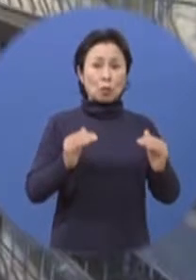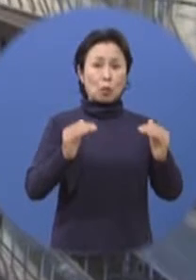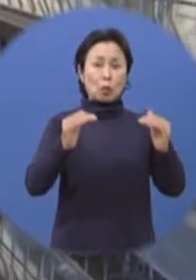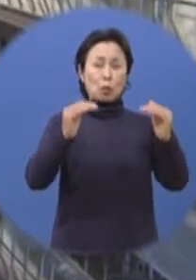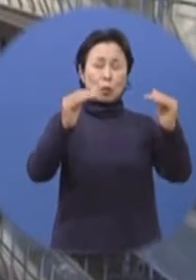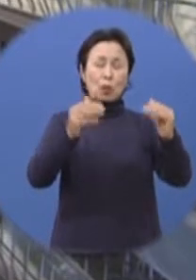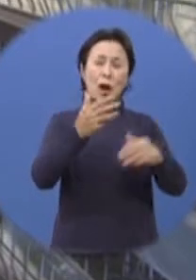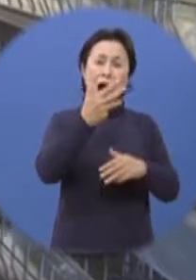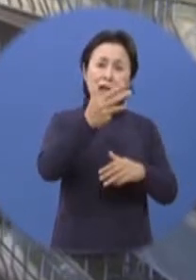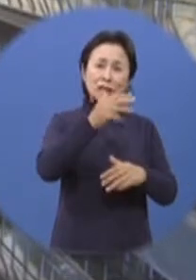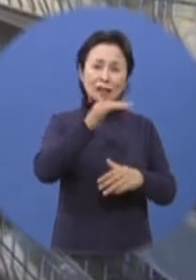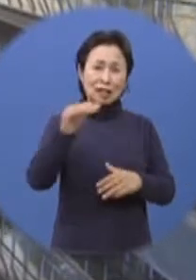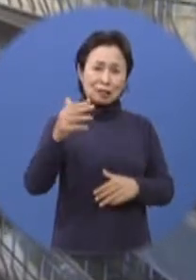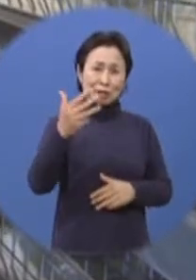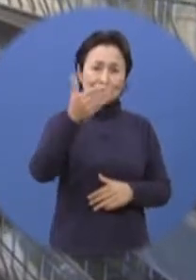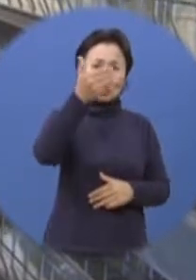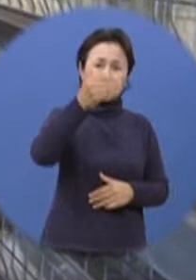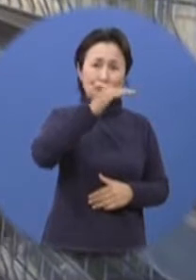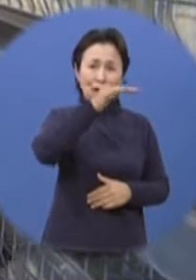ブーブー